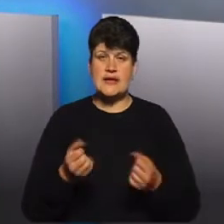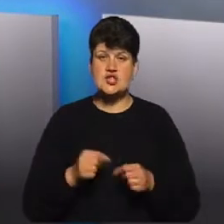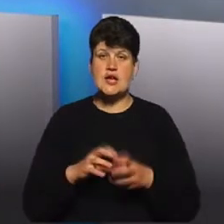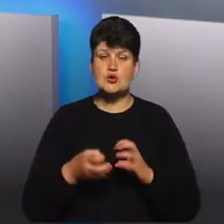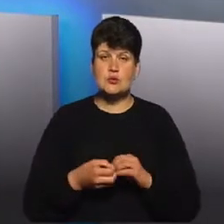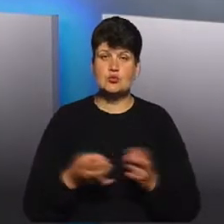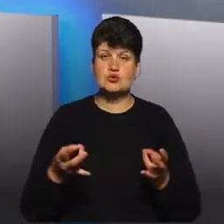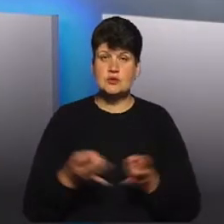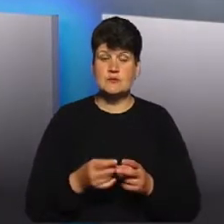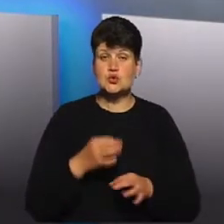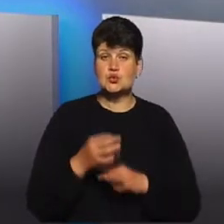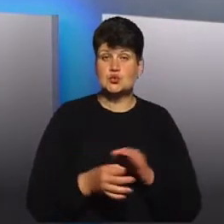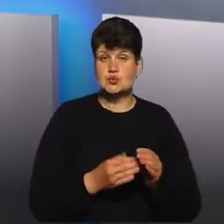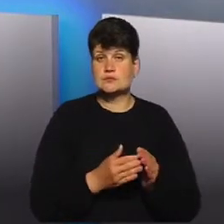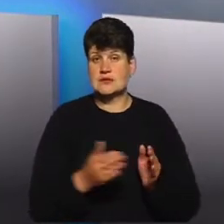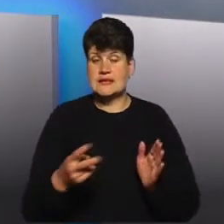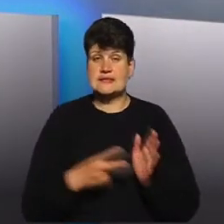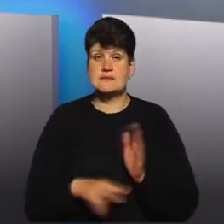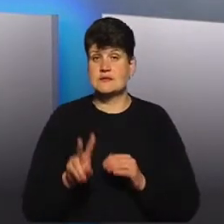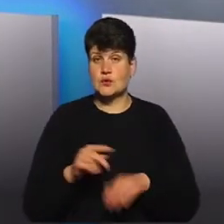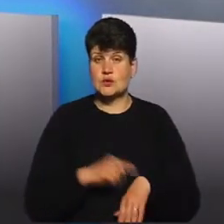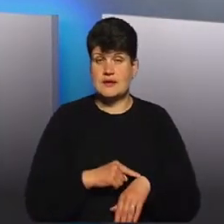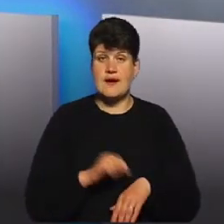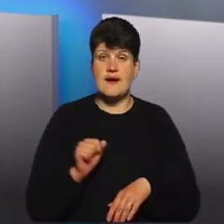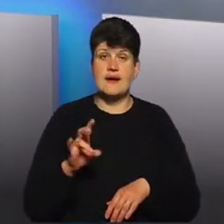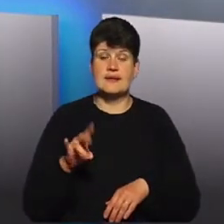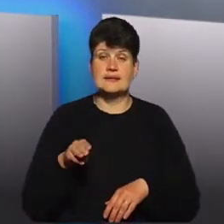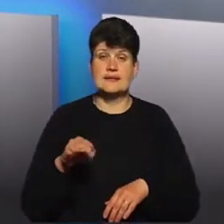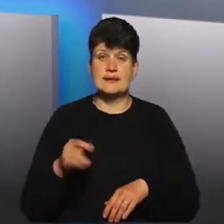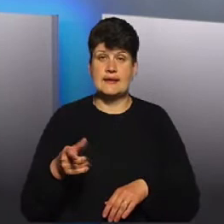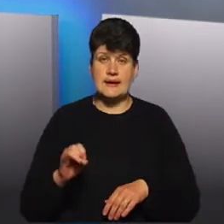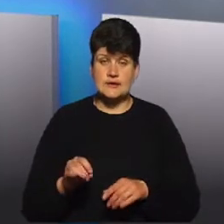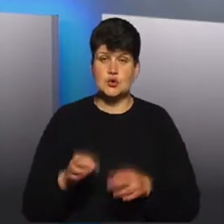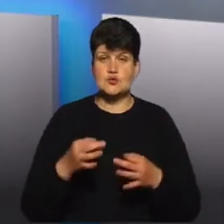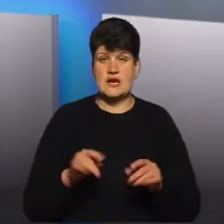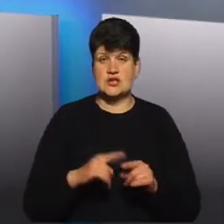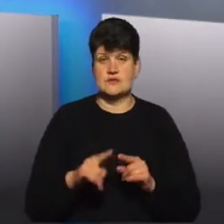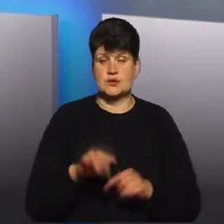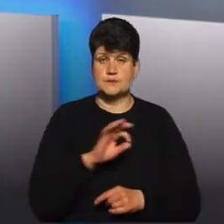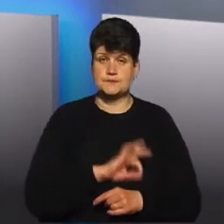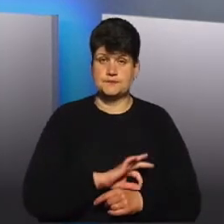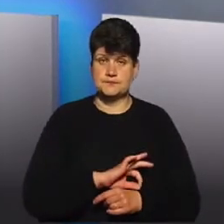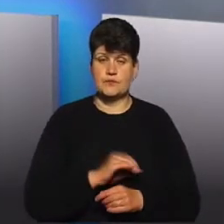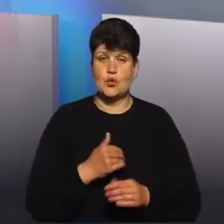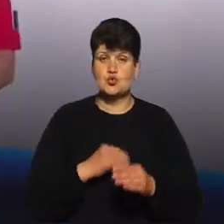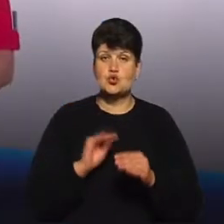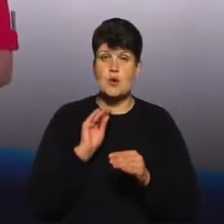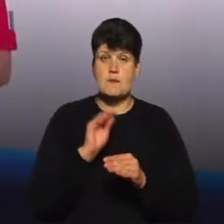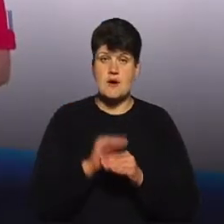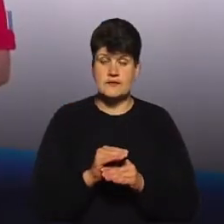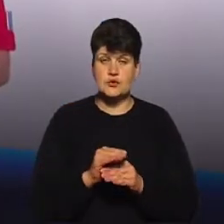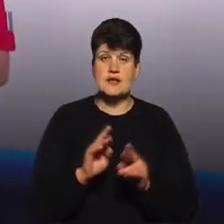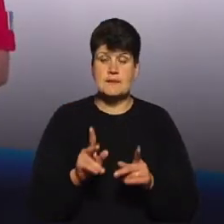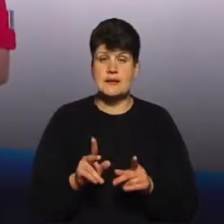до 70. Так, а антиген дозволяє якраз швидше ним скористатися. Пане Ростиславе. Хочу додати, що якби не було страхування, але